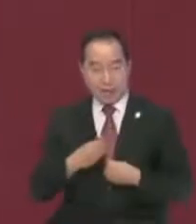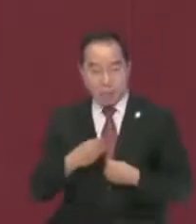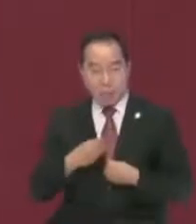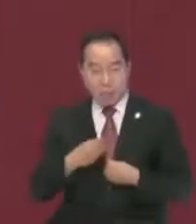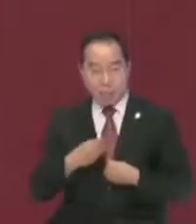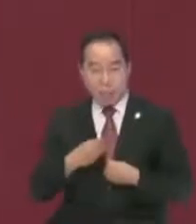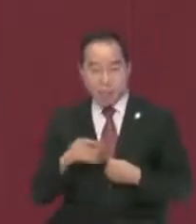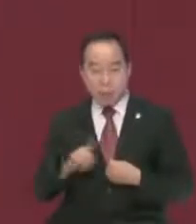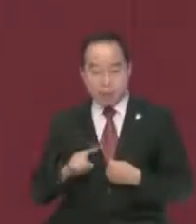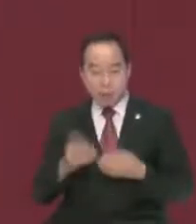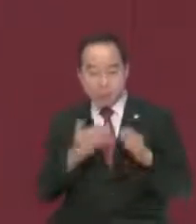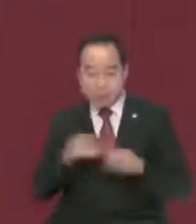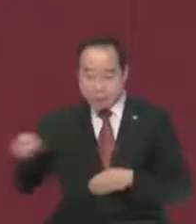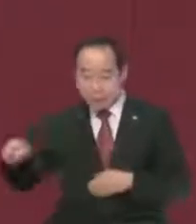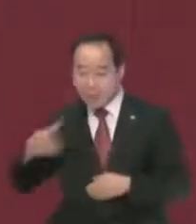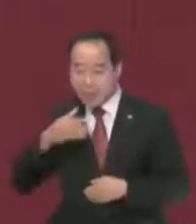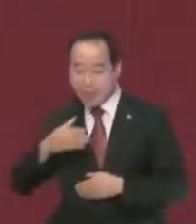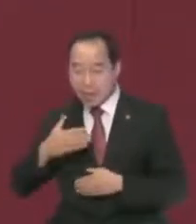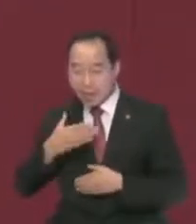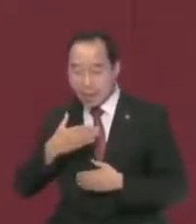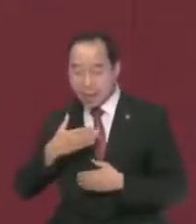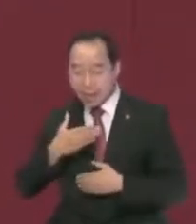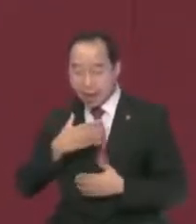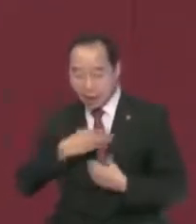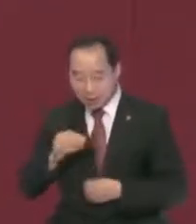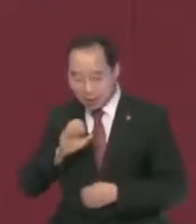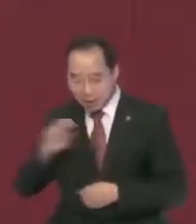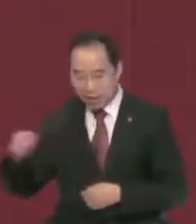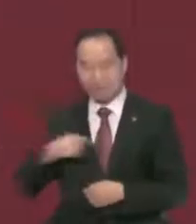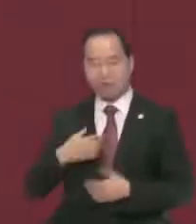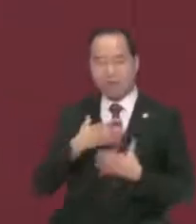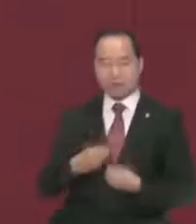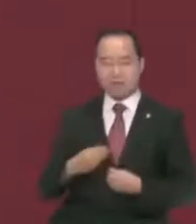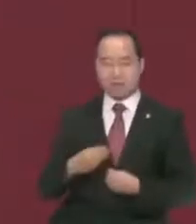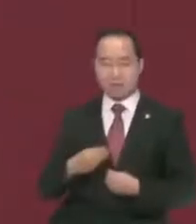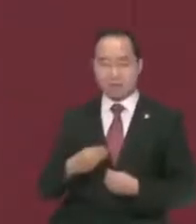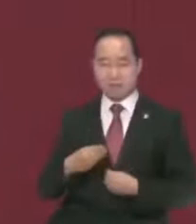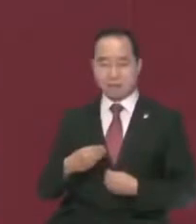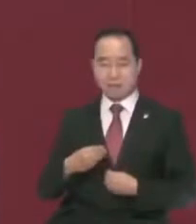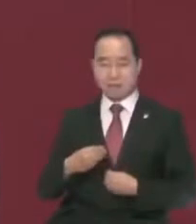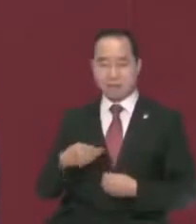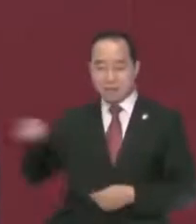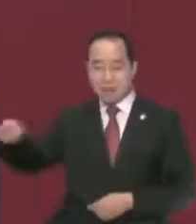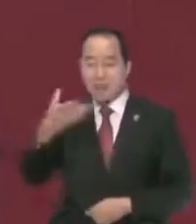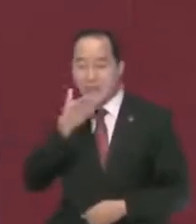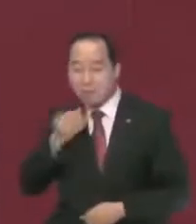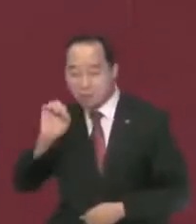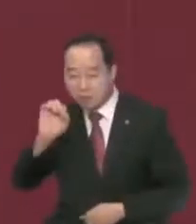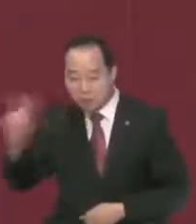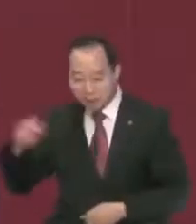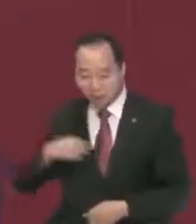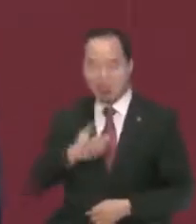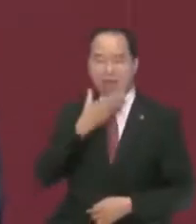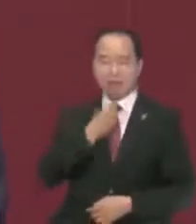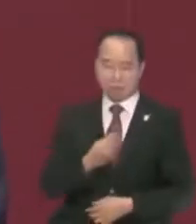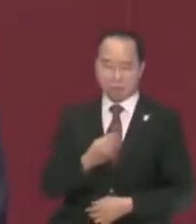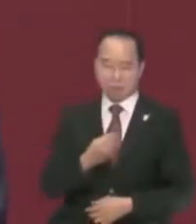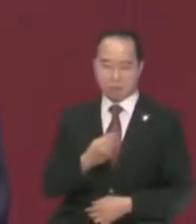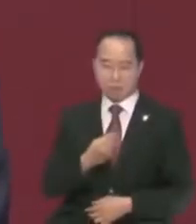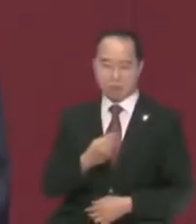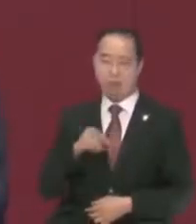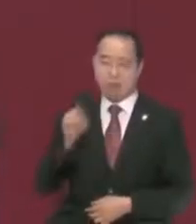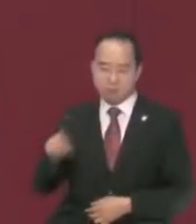있습니다. 나의 행복은 이웃의 행복에 달려 있습니다. 당신이 있어 내가 있습니다. 코로나의 또